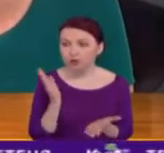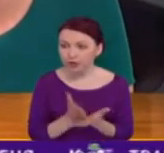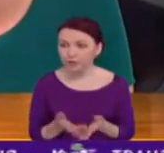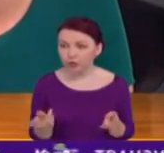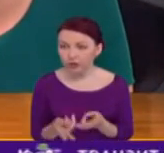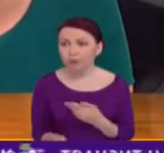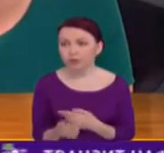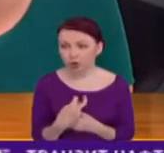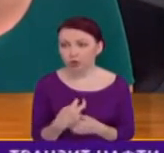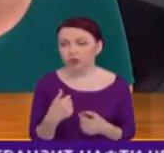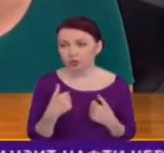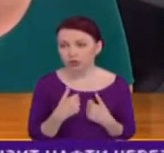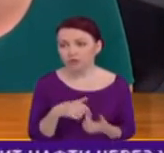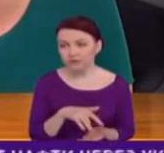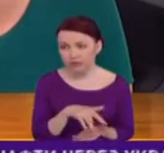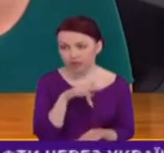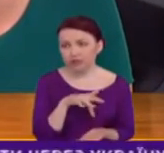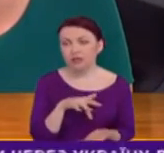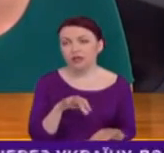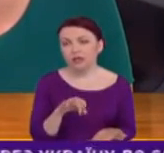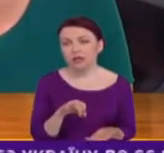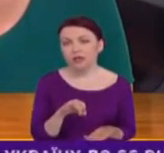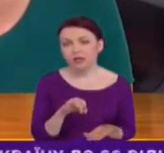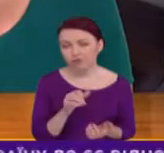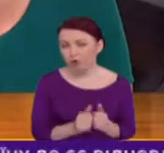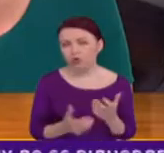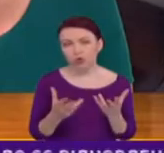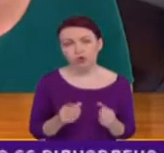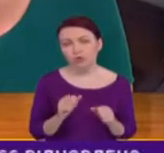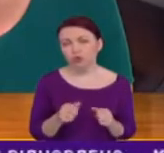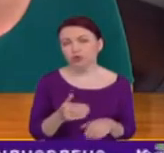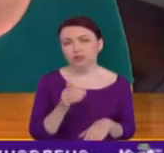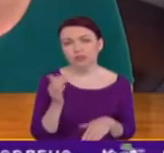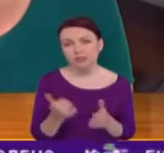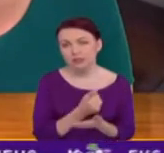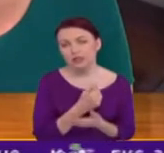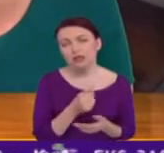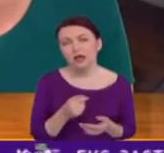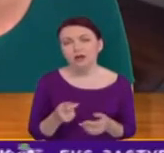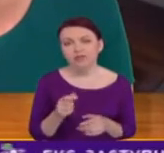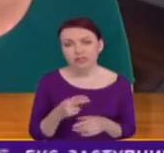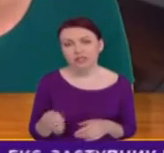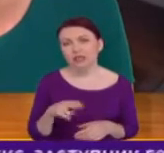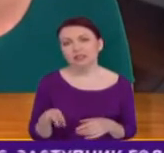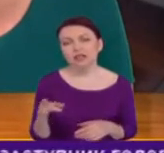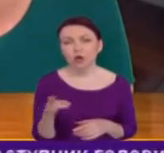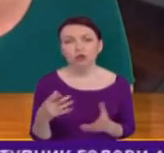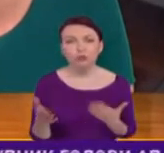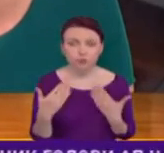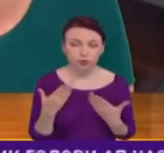потреба, приходіть до нас, будь ласка, в центр, і ви кожного дня можете нас застати саме в Деснянському районі і з нами